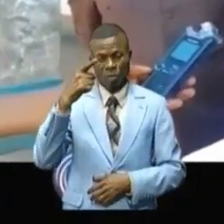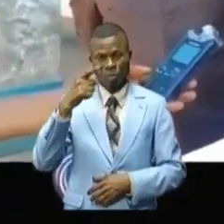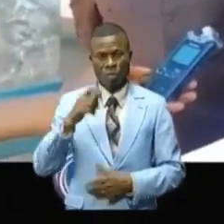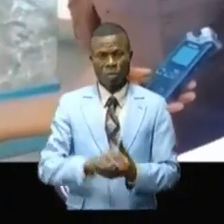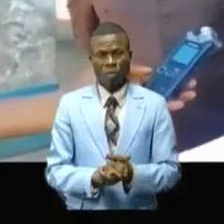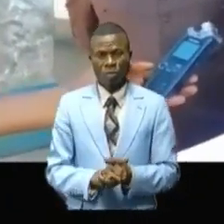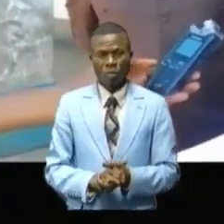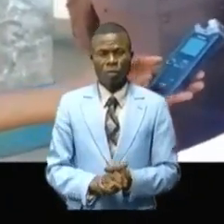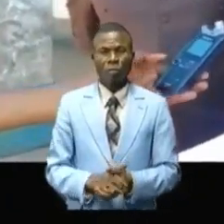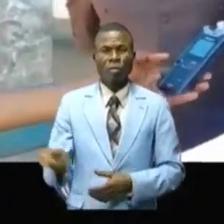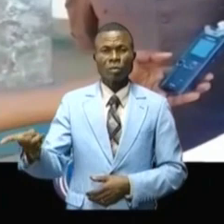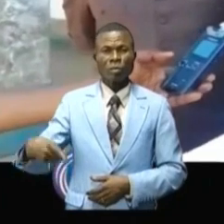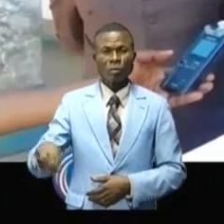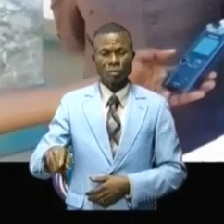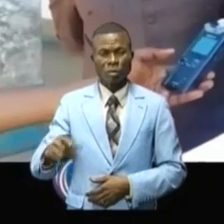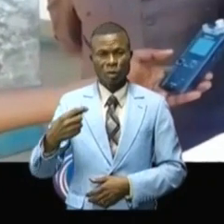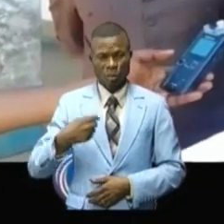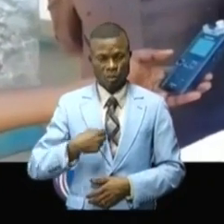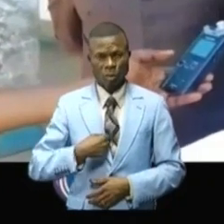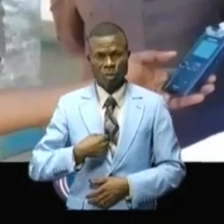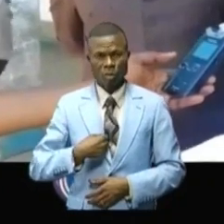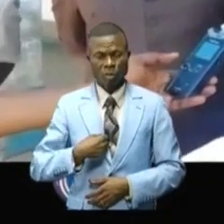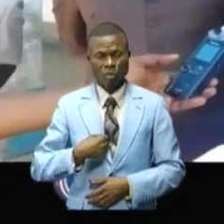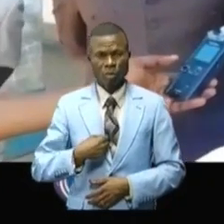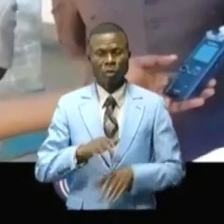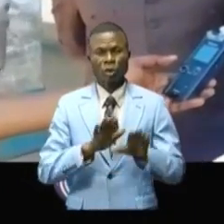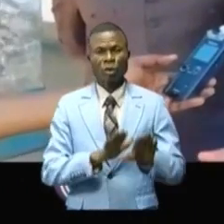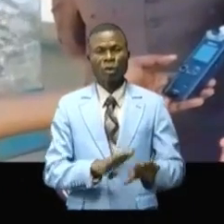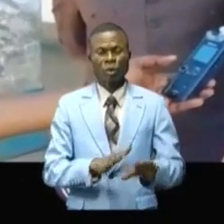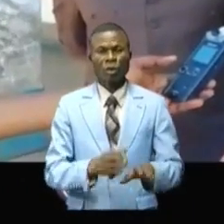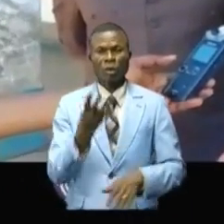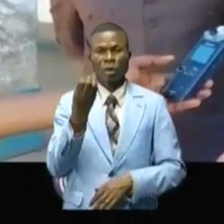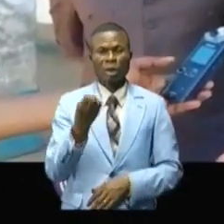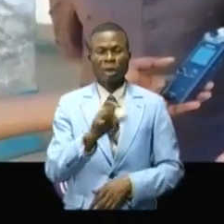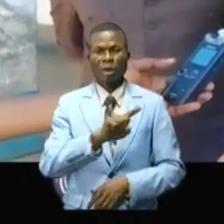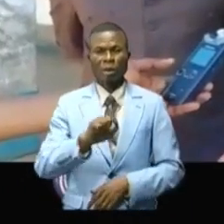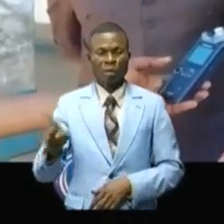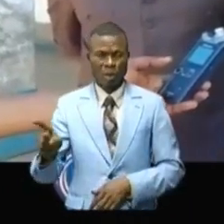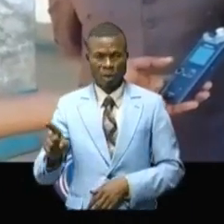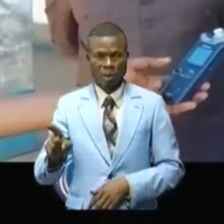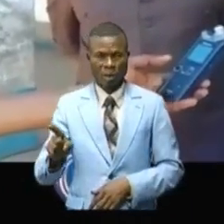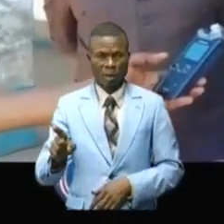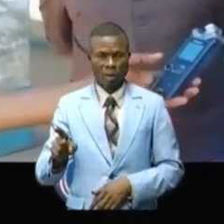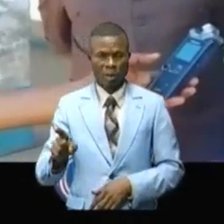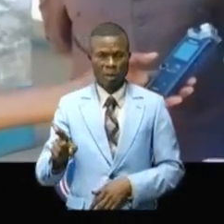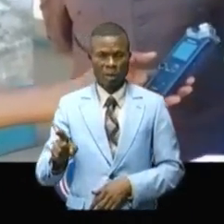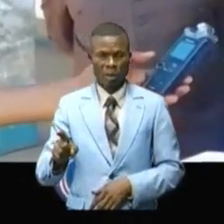de ma province éducationnelle, nous attendons 40